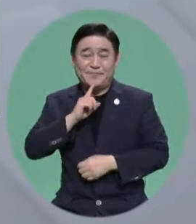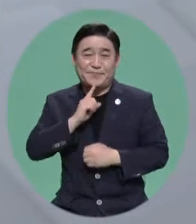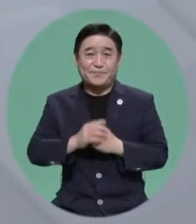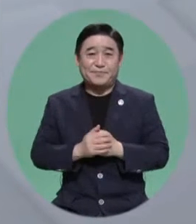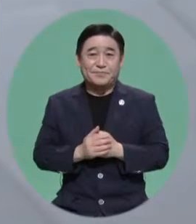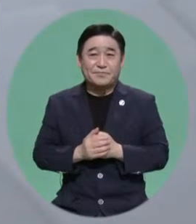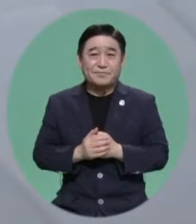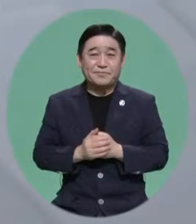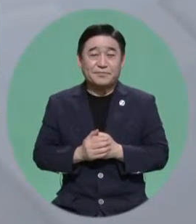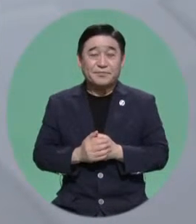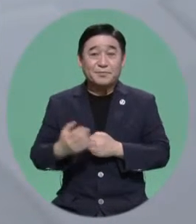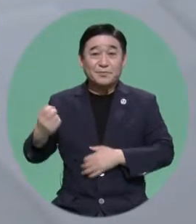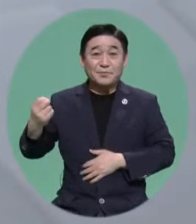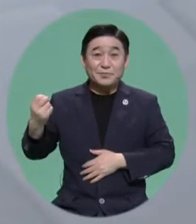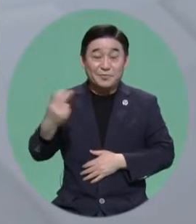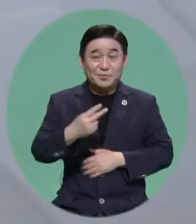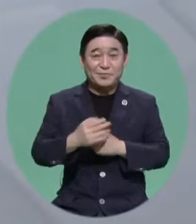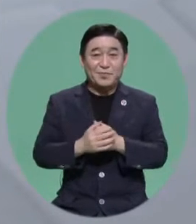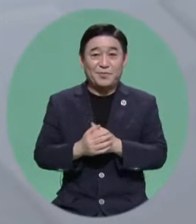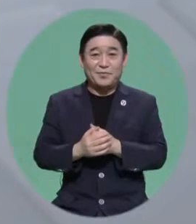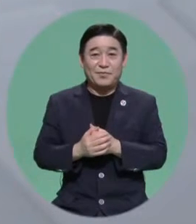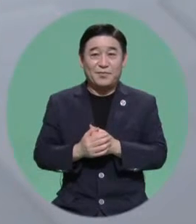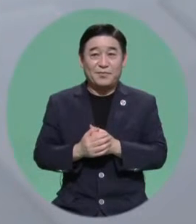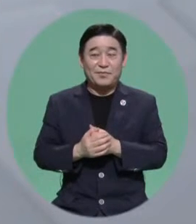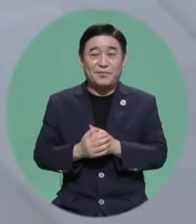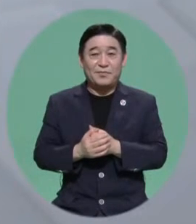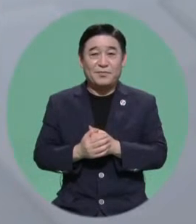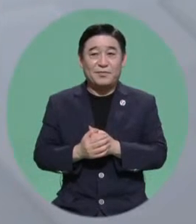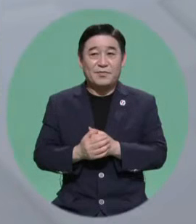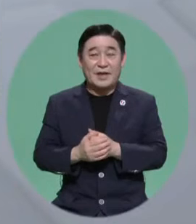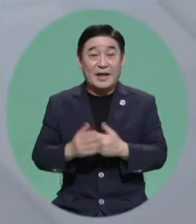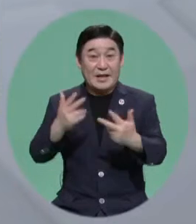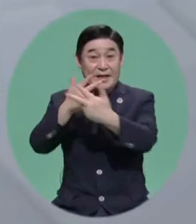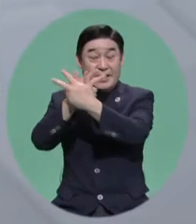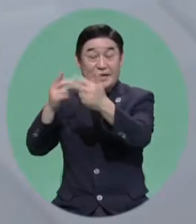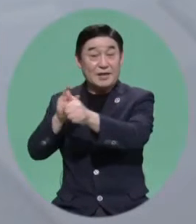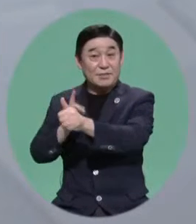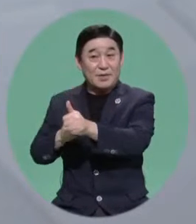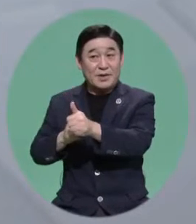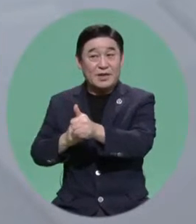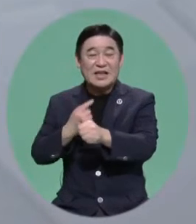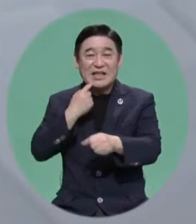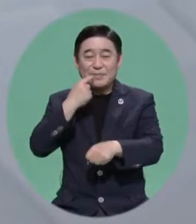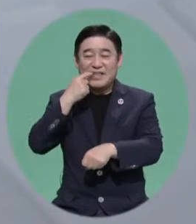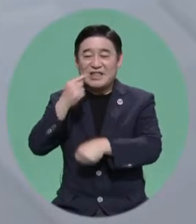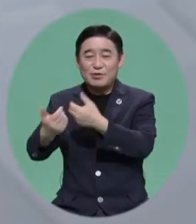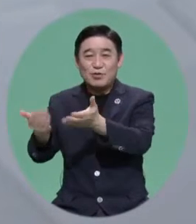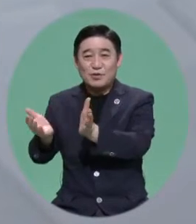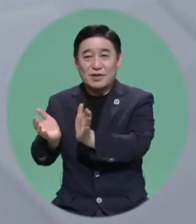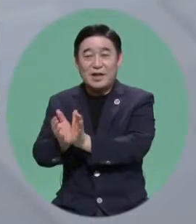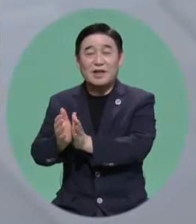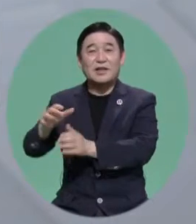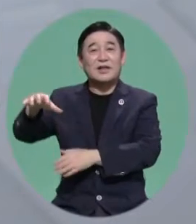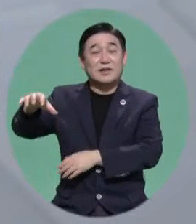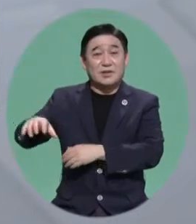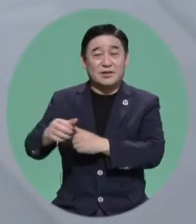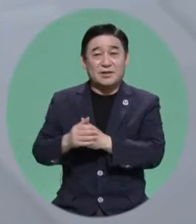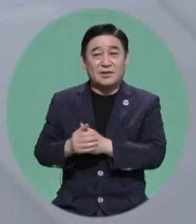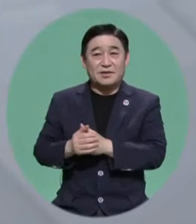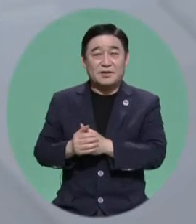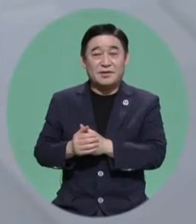했습니다 그리고 에 우리 이후 보나 저 민주당 그 에서는